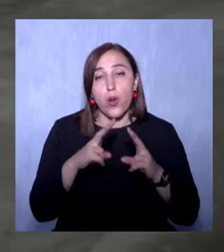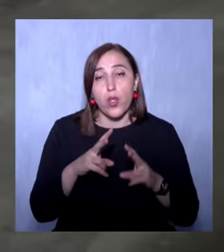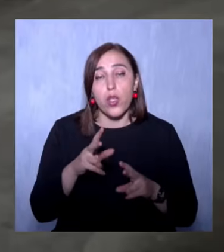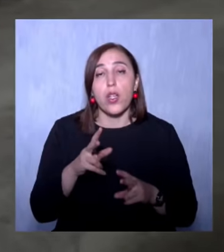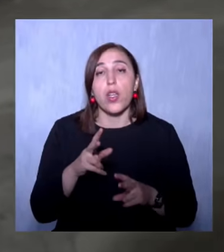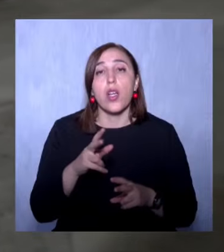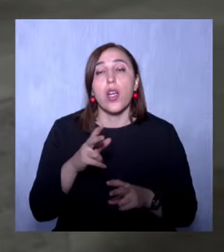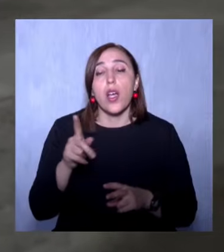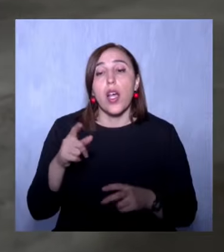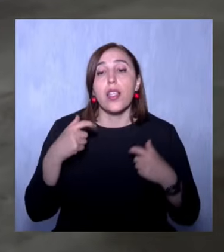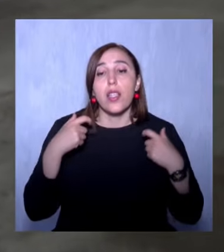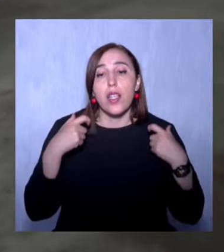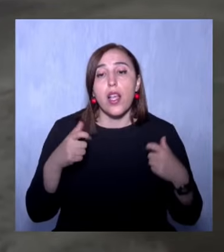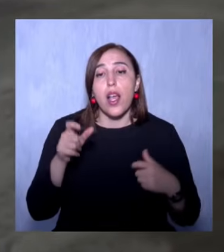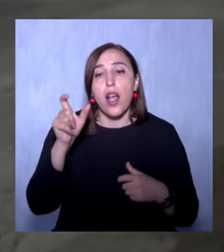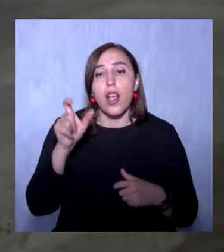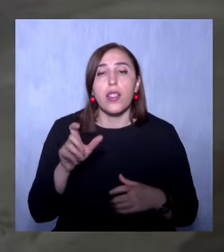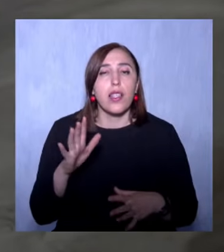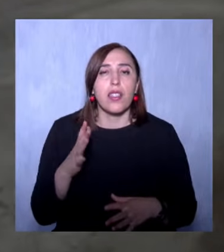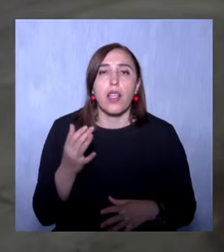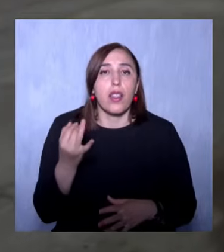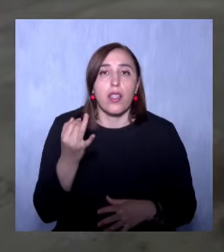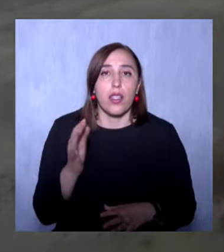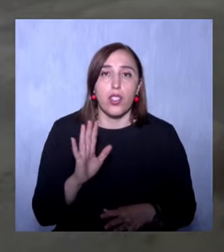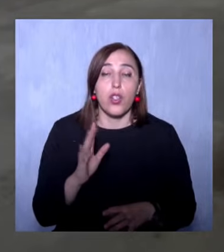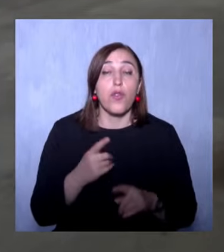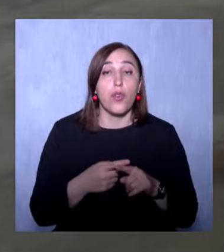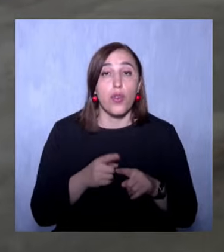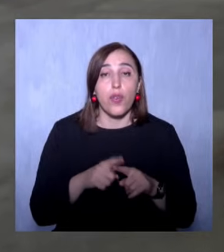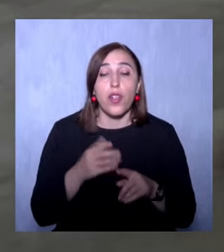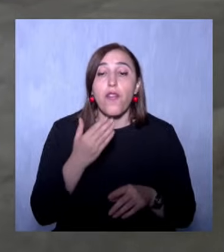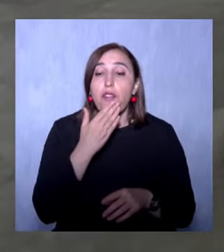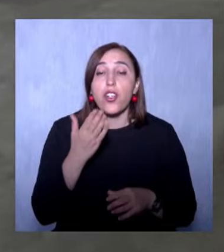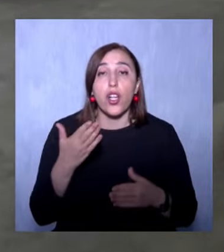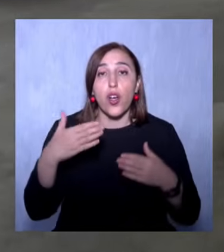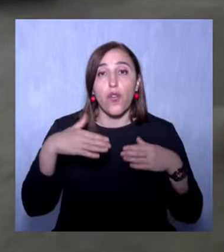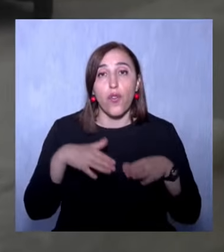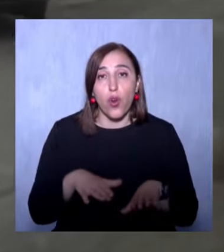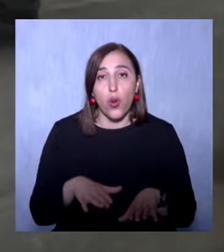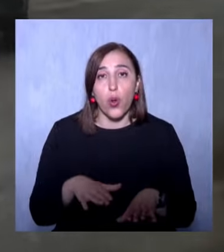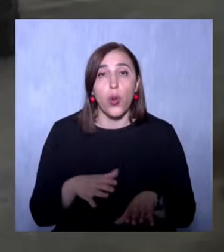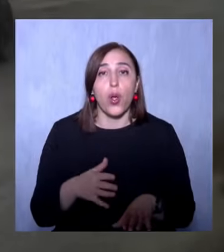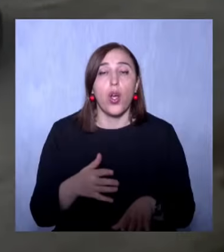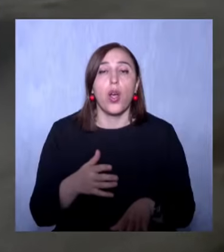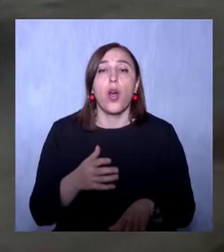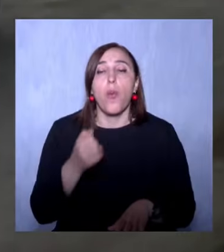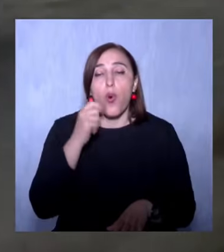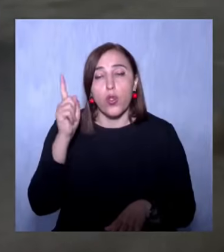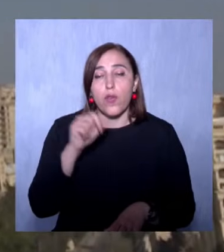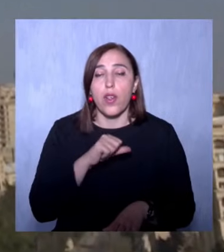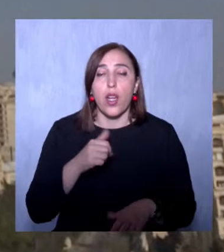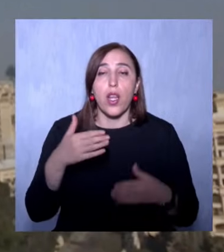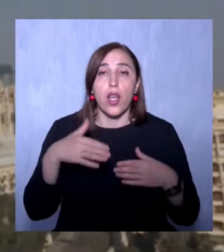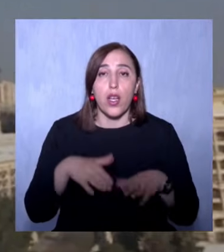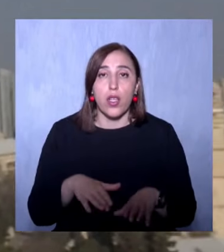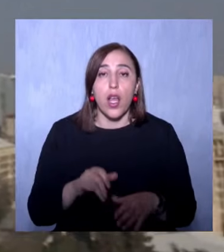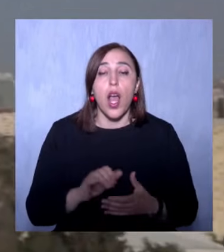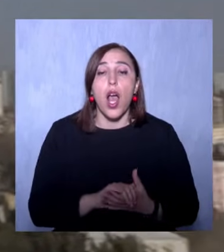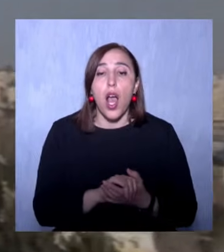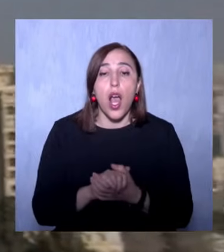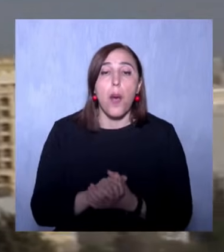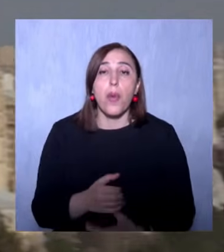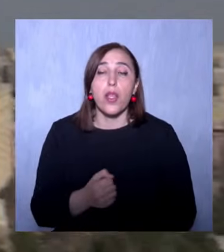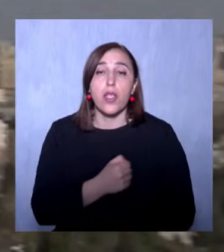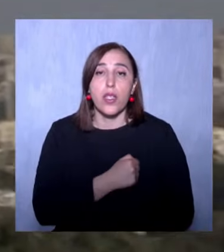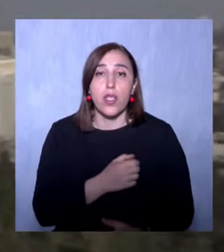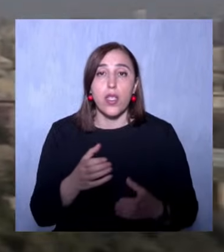խաղապահների հրամանատարի անձը շատ քիչ նշանակություն ունի, քանի որ վերջնական որոշումները միևնույն է կայացվելու են Մոսկվայում։ Խաղապահ